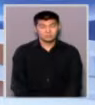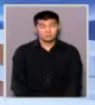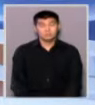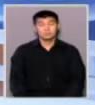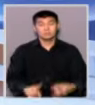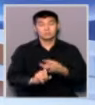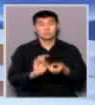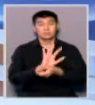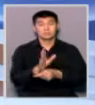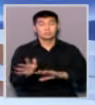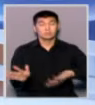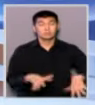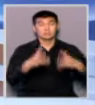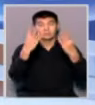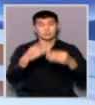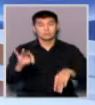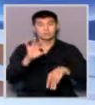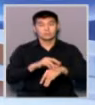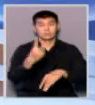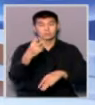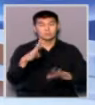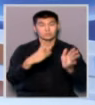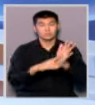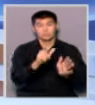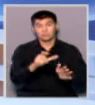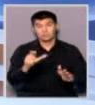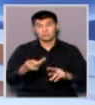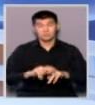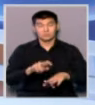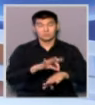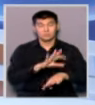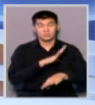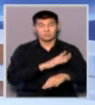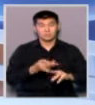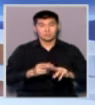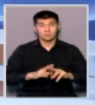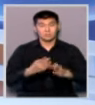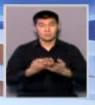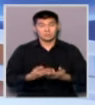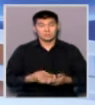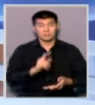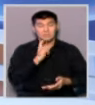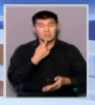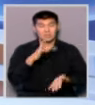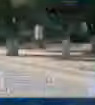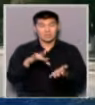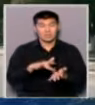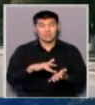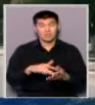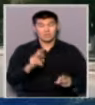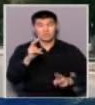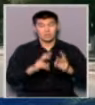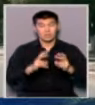Кесел қайта кеулет. Өткен тәулікте ауру тағы 290 адамды мұрттай ұшырды. Ахуал әсіресе шаһарда күрделі. Мұнайшылар